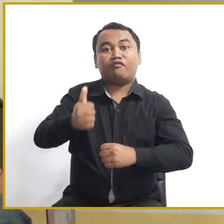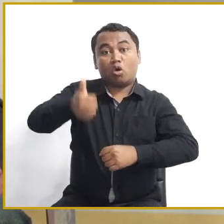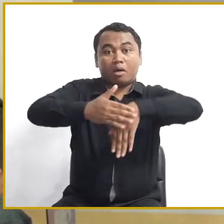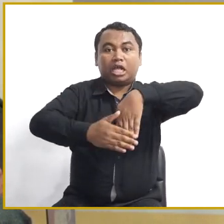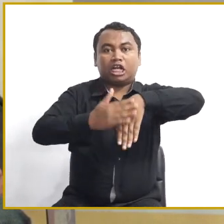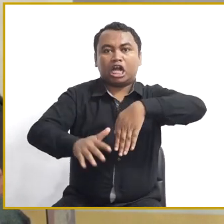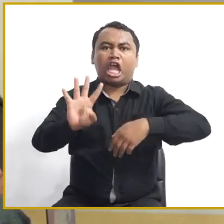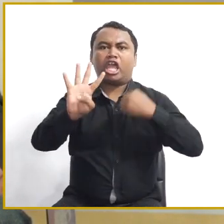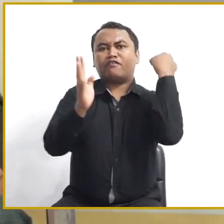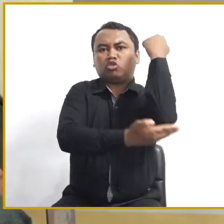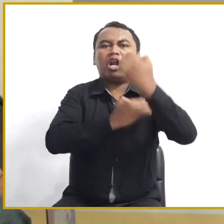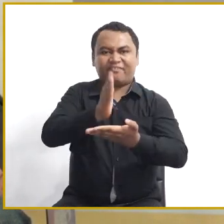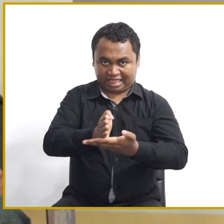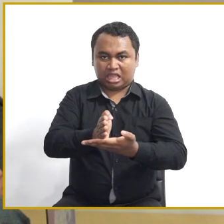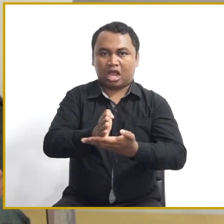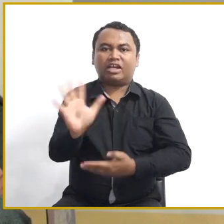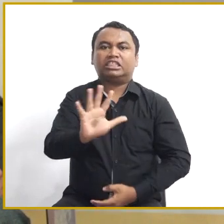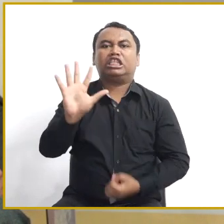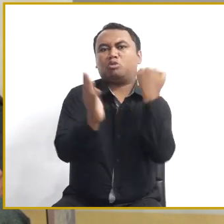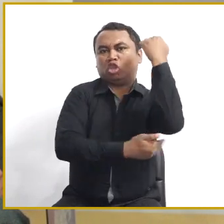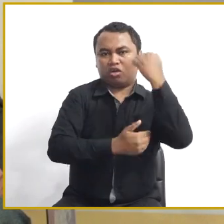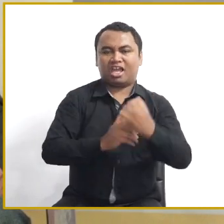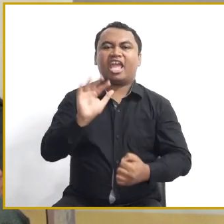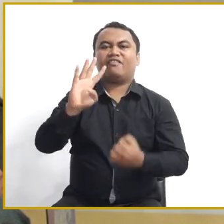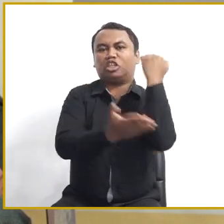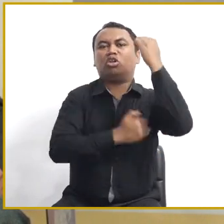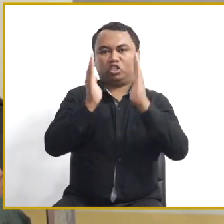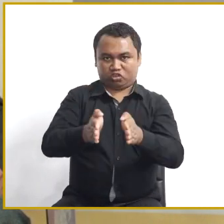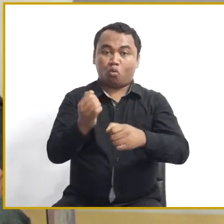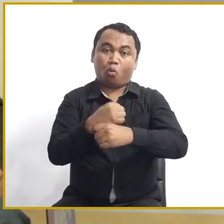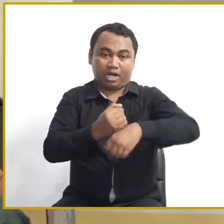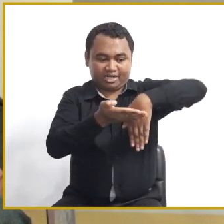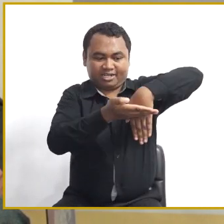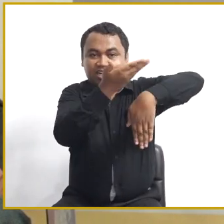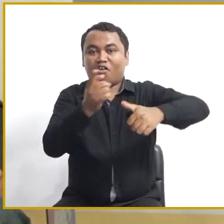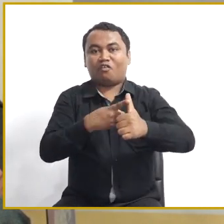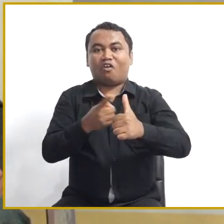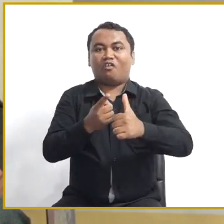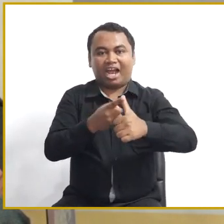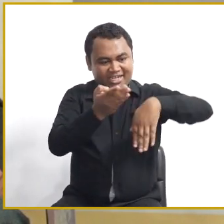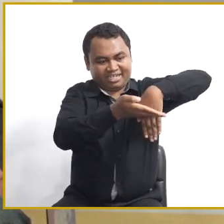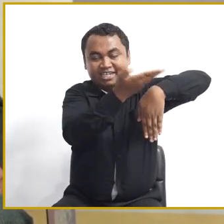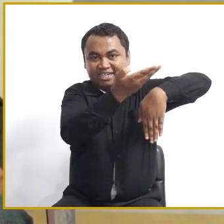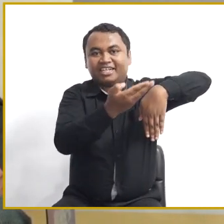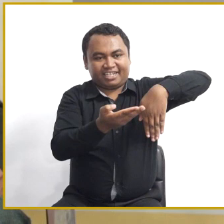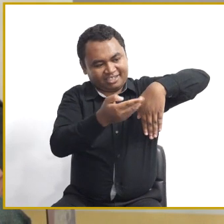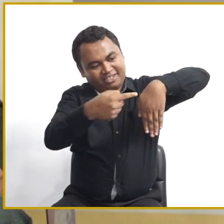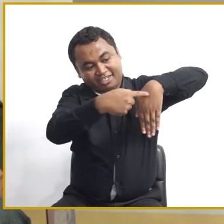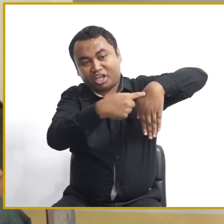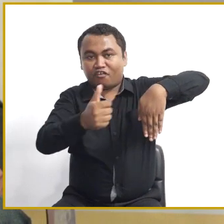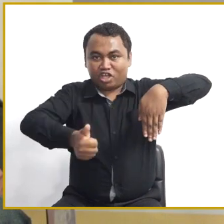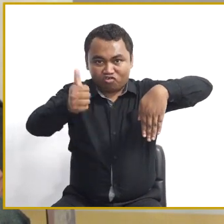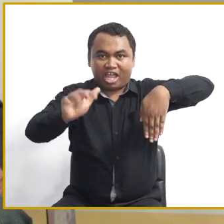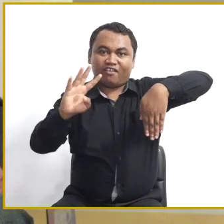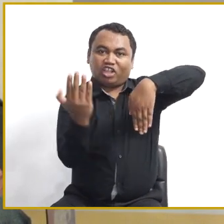efa taona dia atao miodina ny any avaratra misy primaira dia izy aloha no mitondra ohatra dia avy eo miditra indray ny atao